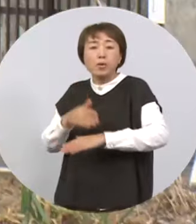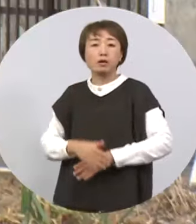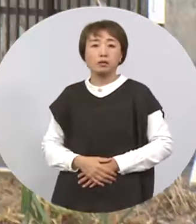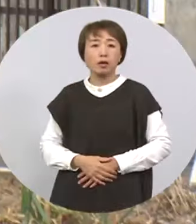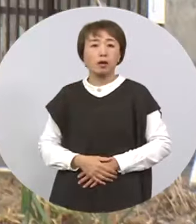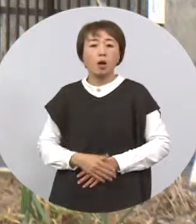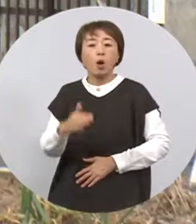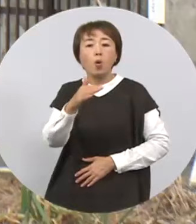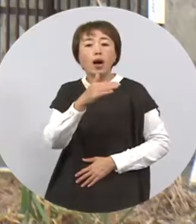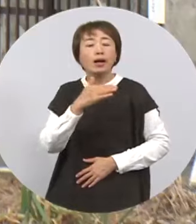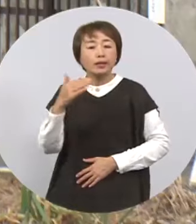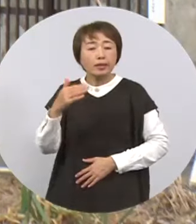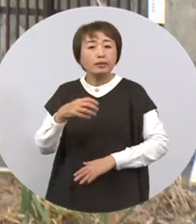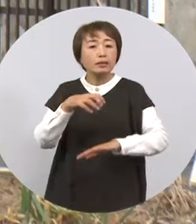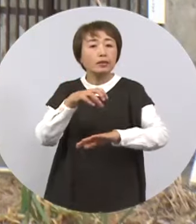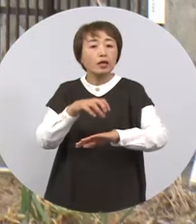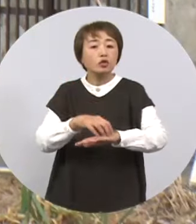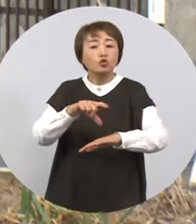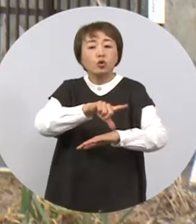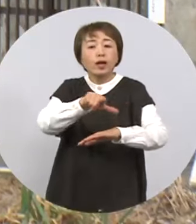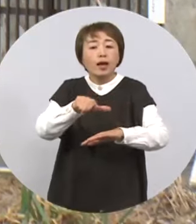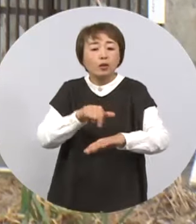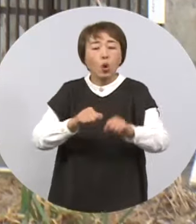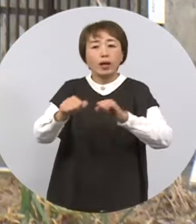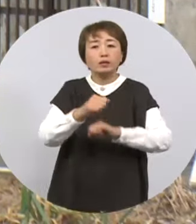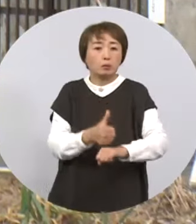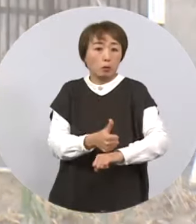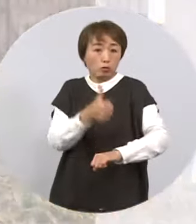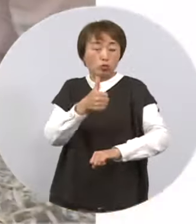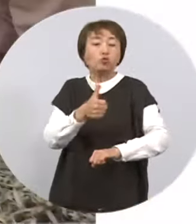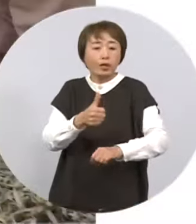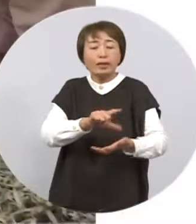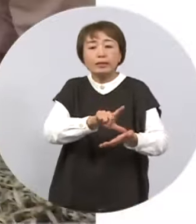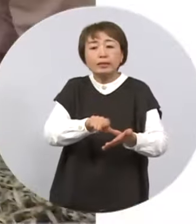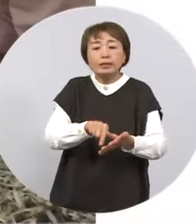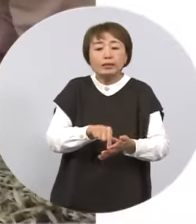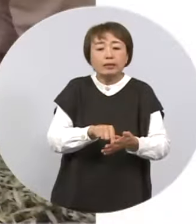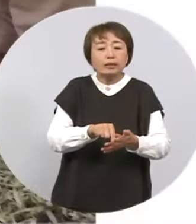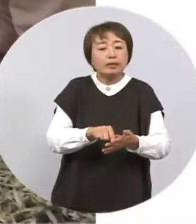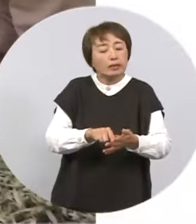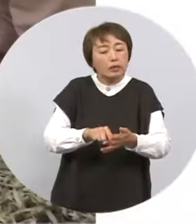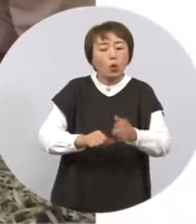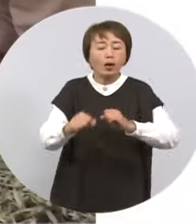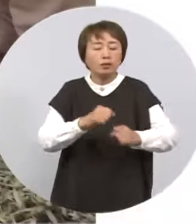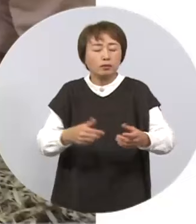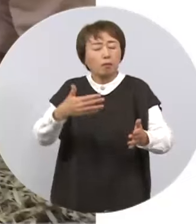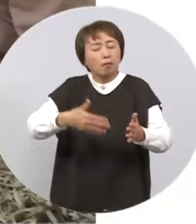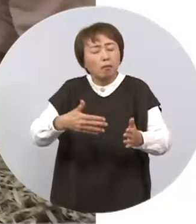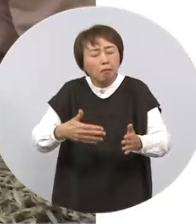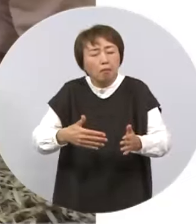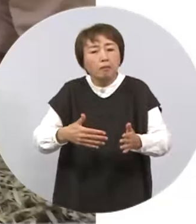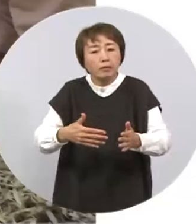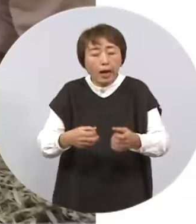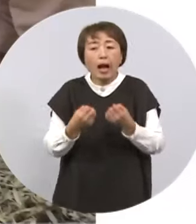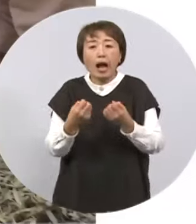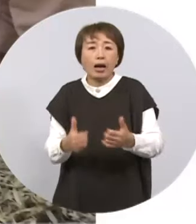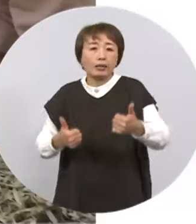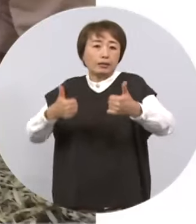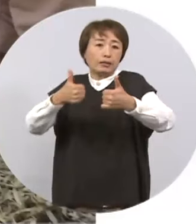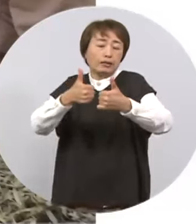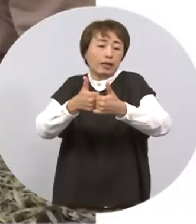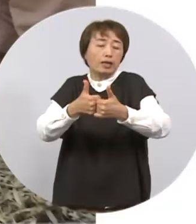幅広く活動していて、はい、地域での活動はあまりしてこなかったんですね。その中で新しいチャレンジとして地域に根ざした活動もし